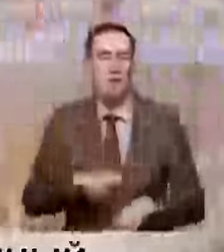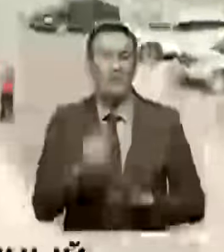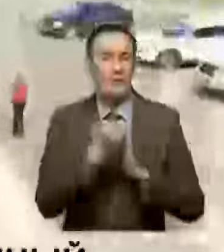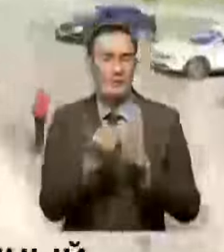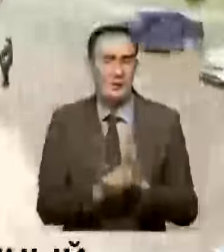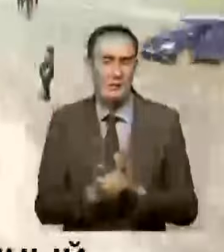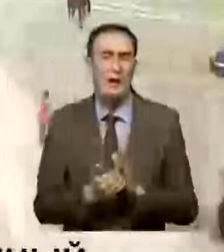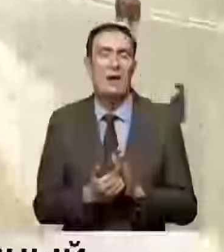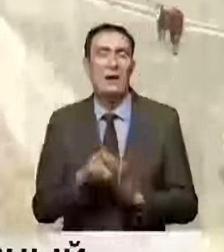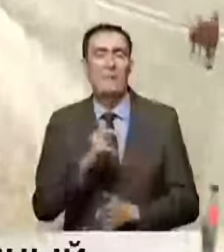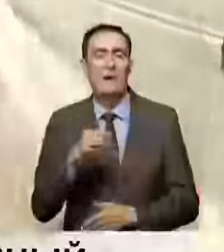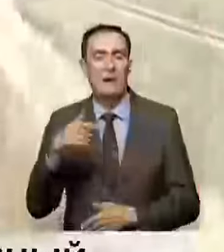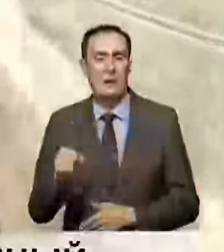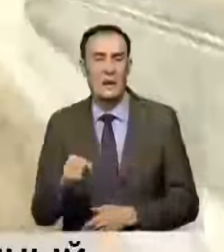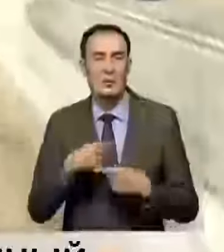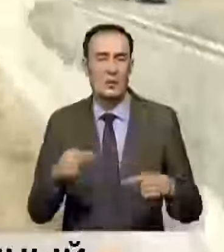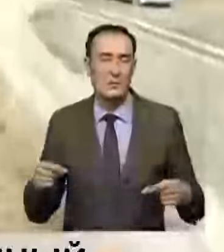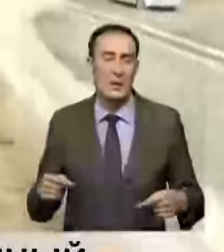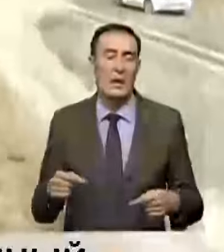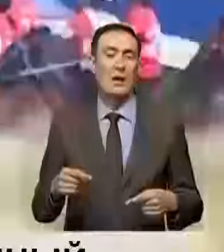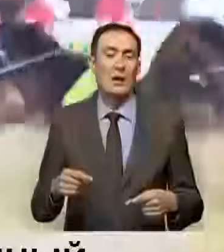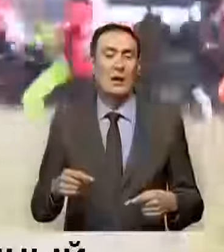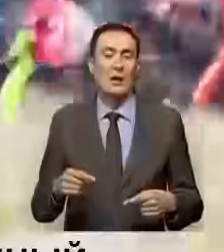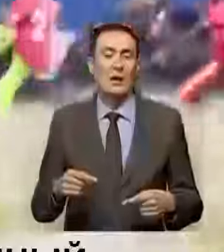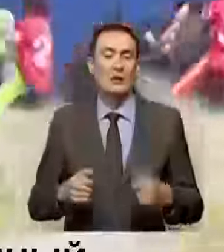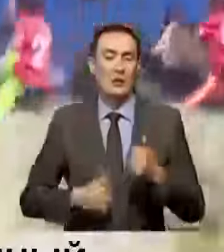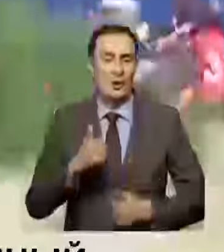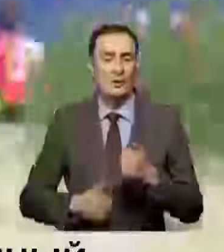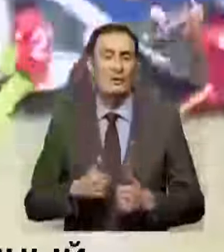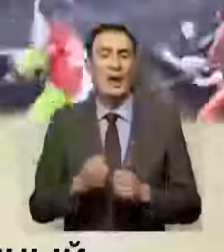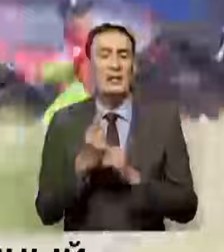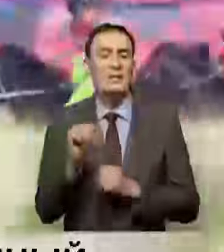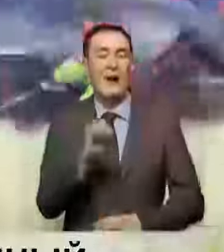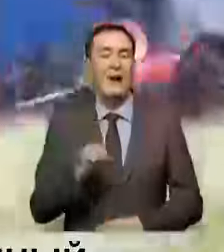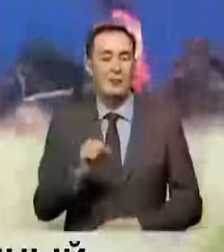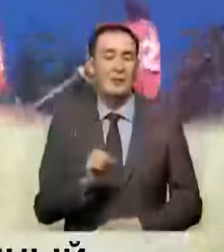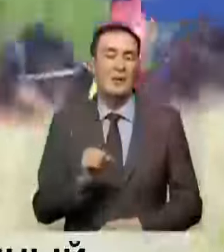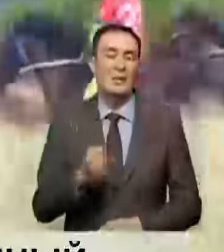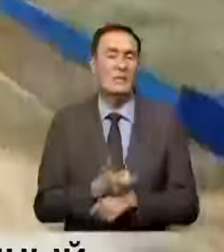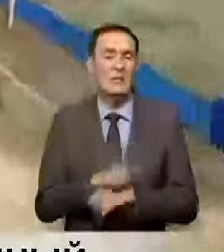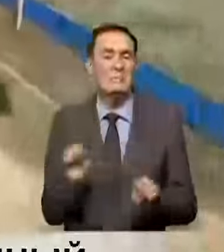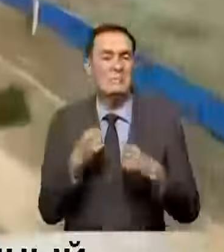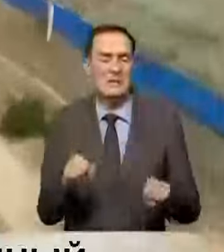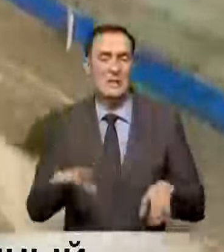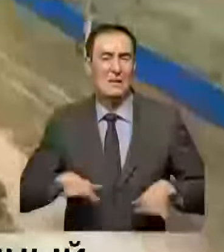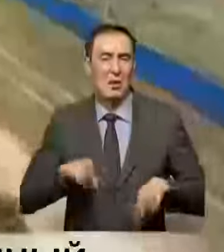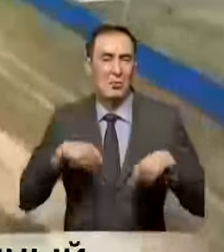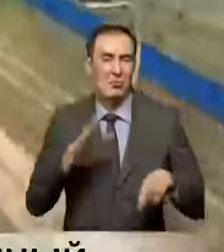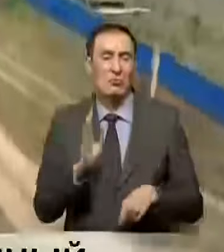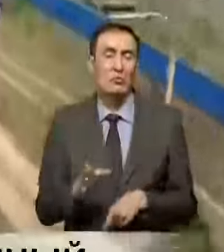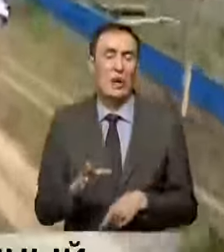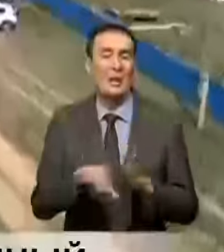дисциплинам. Кунан-байге, топ-байге, ламан-байге и жорха-жарес. А 11 августа самых быстрых скакунов